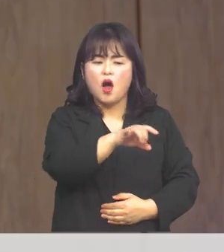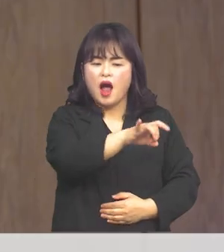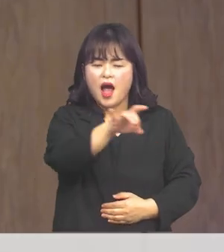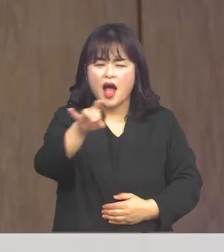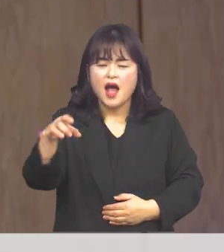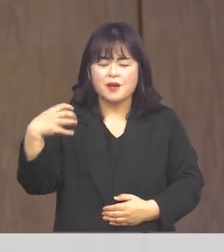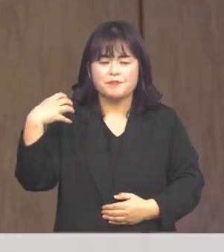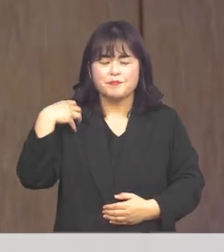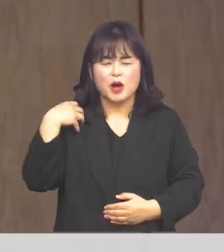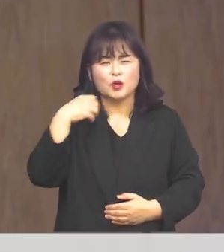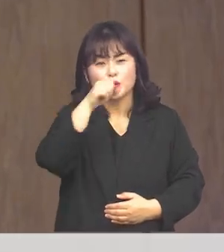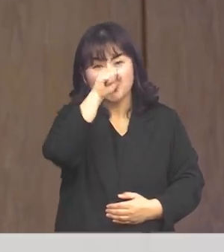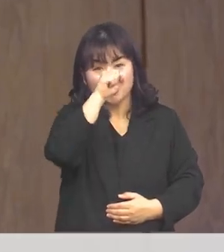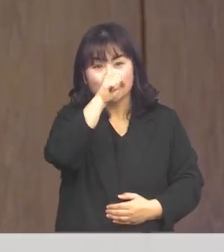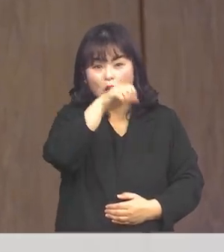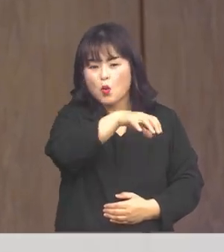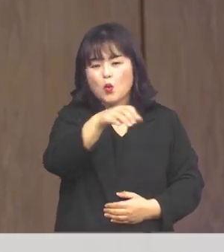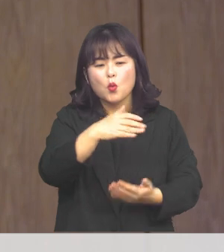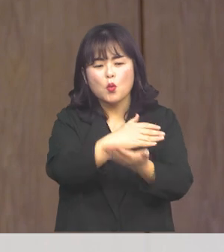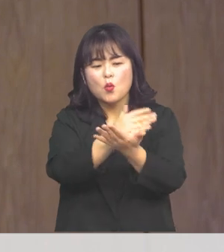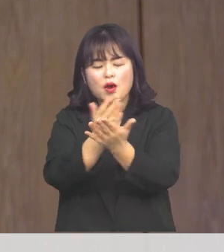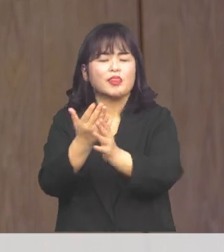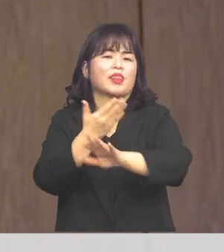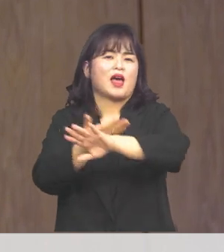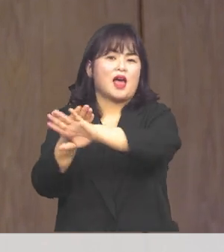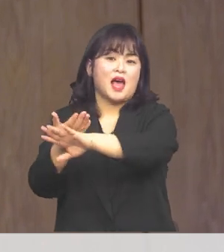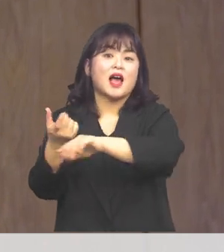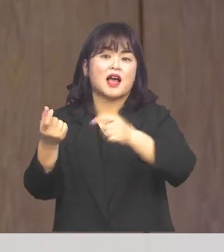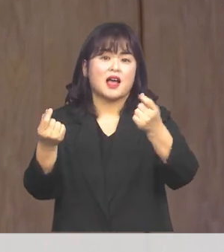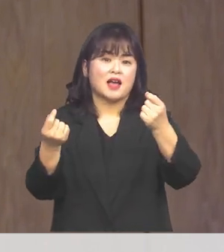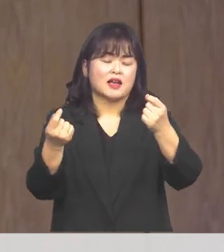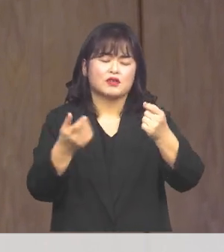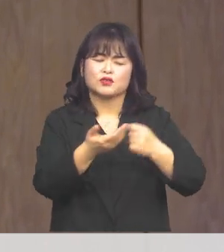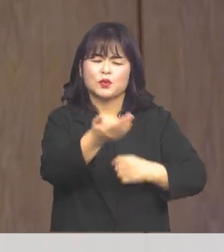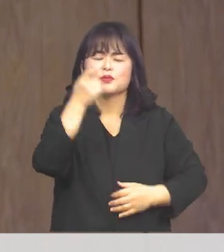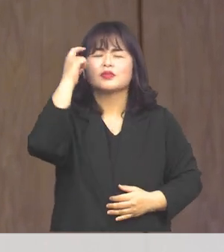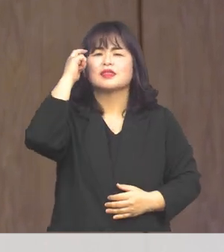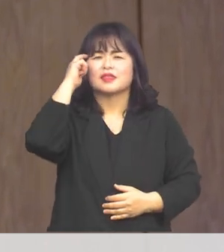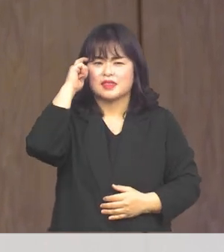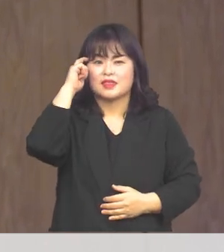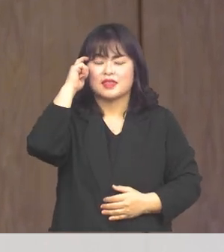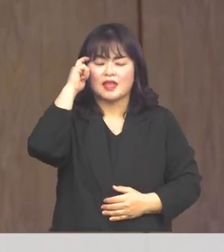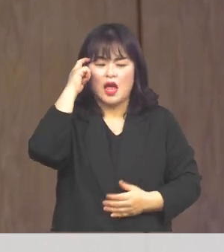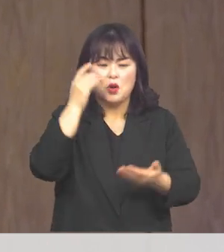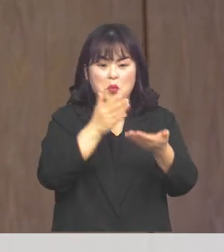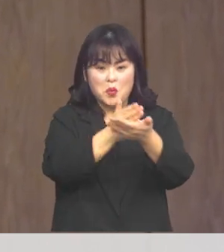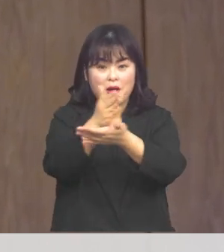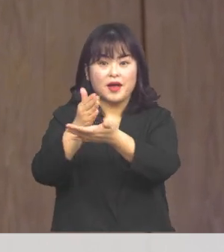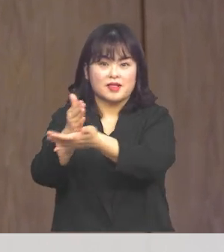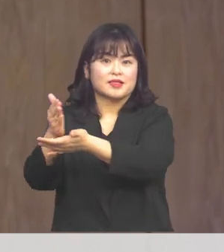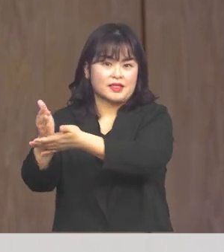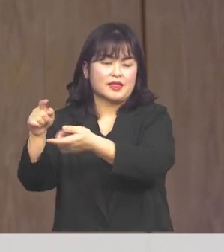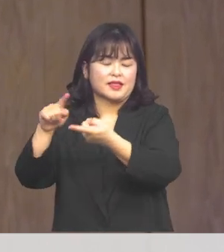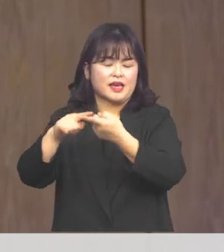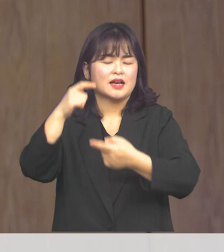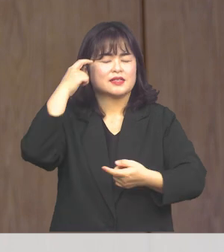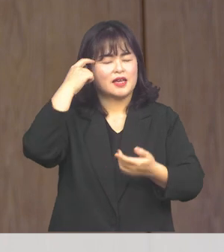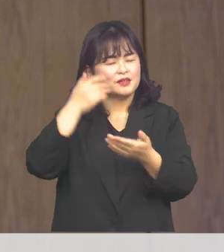여러분들이 각자 좋아하는 분야는 다르겠지만 여러분들이 생각하는 그